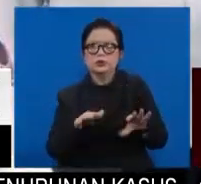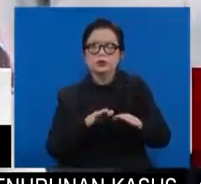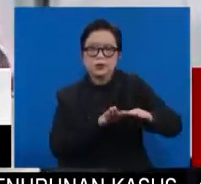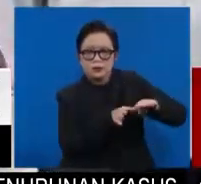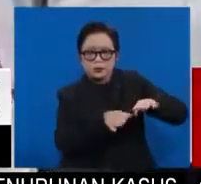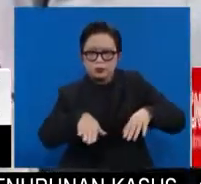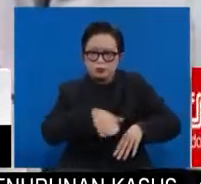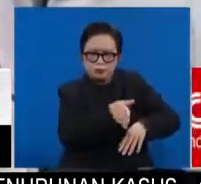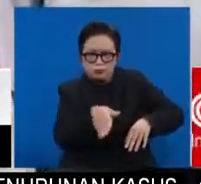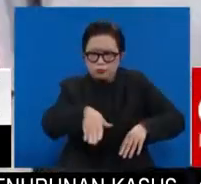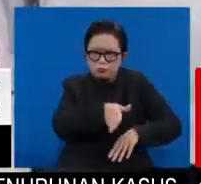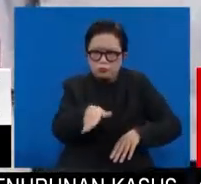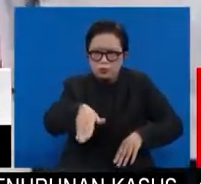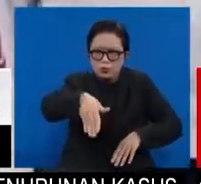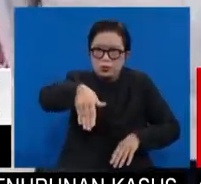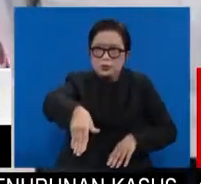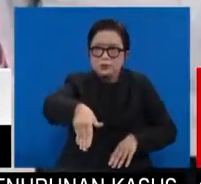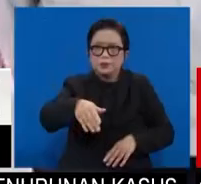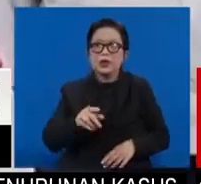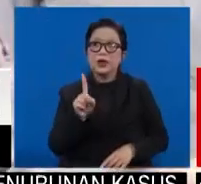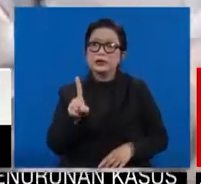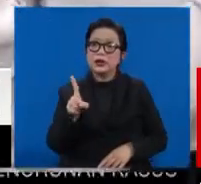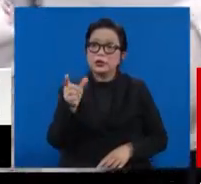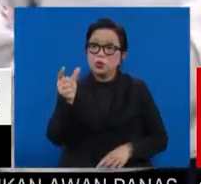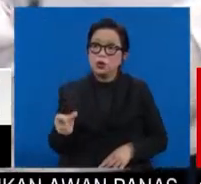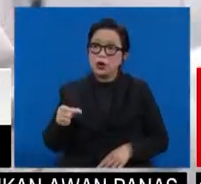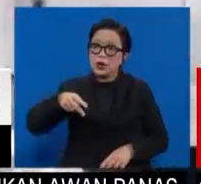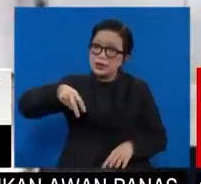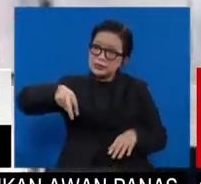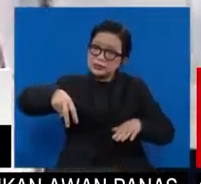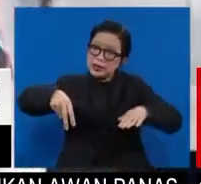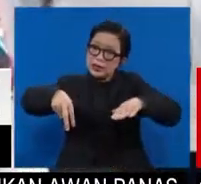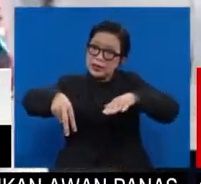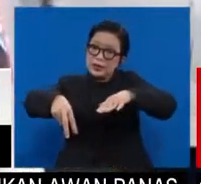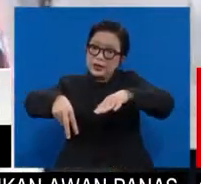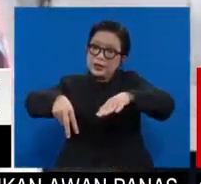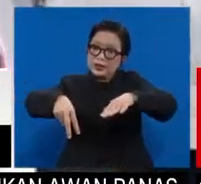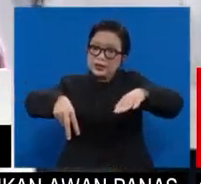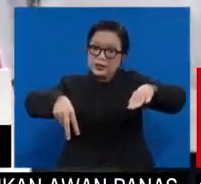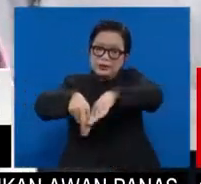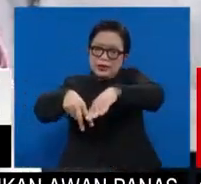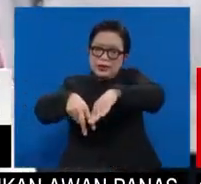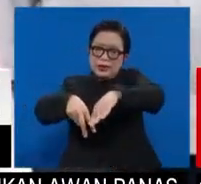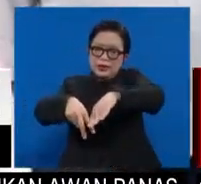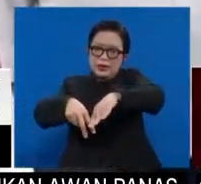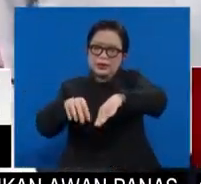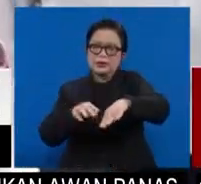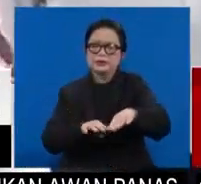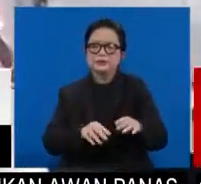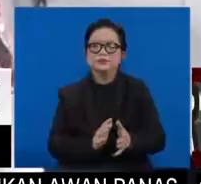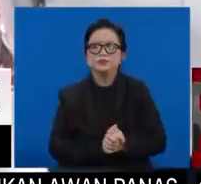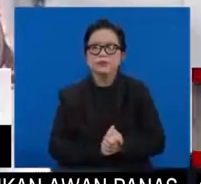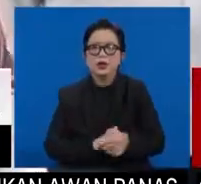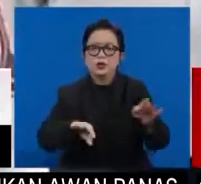Secara kebetulan ada warga yang mau berjualan gorengan di tepi jalan sehingga